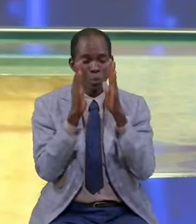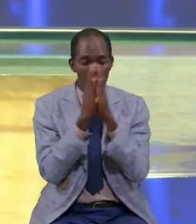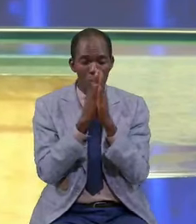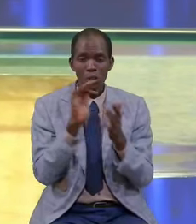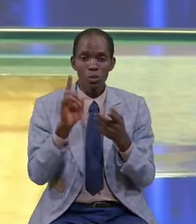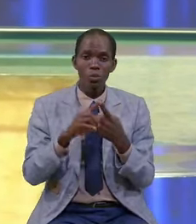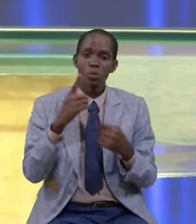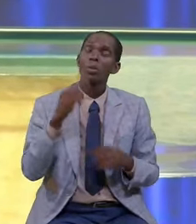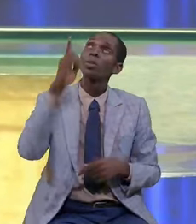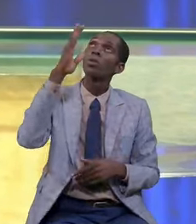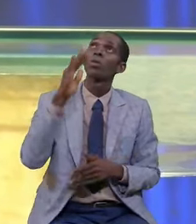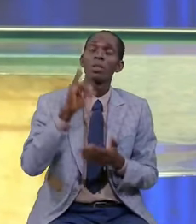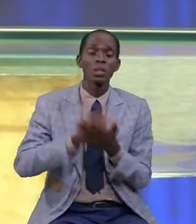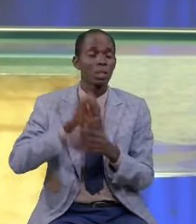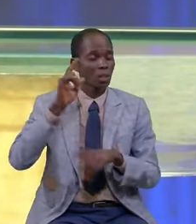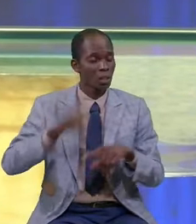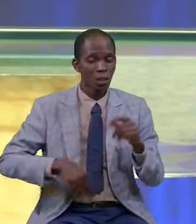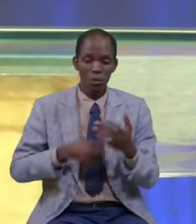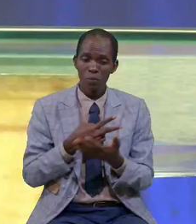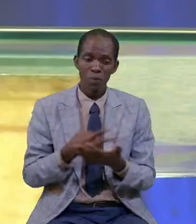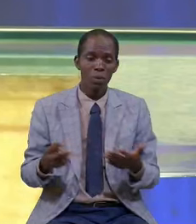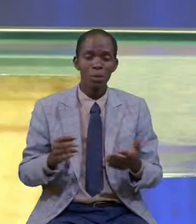Vous priez le Dieu qui ne peut jamais échouer.